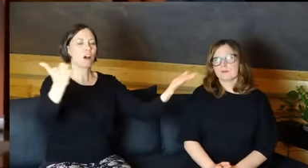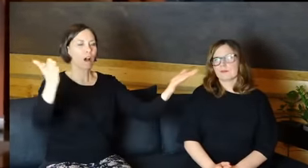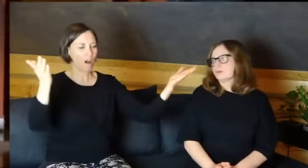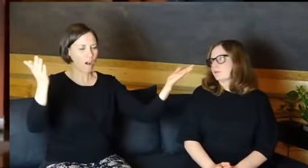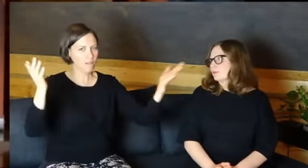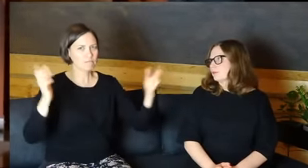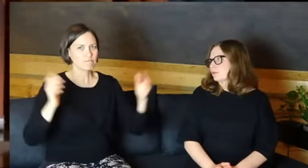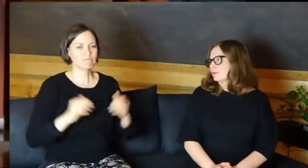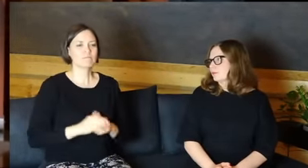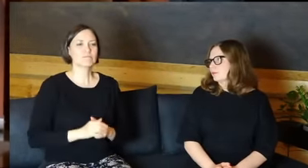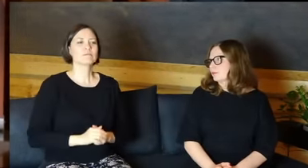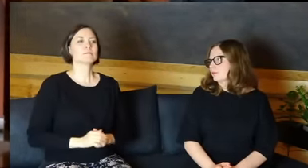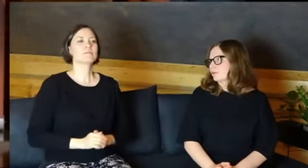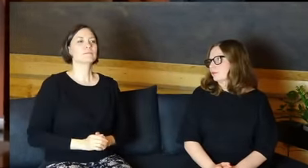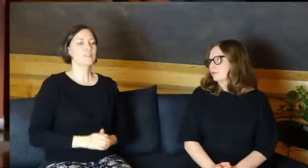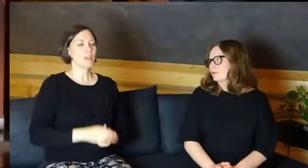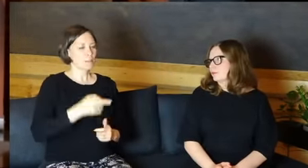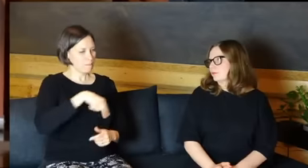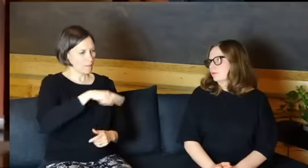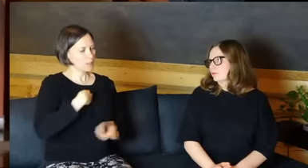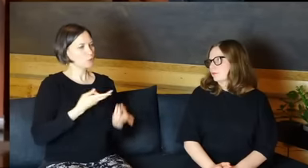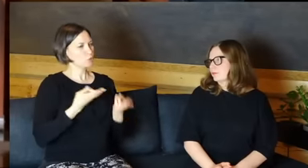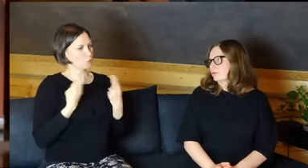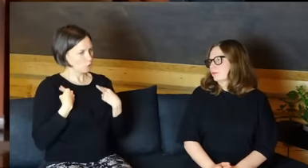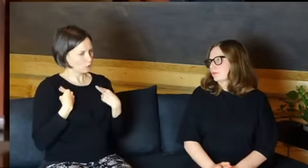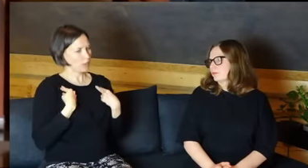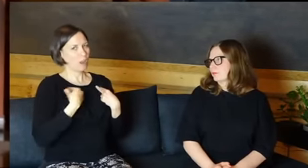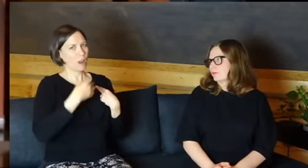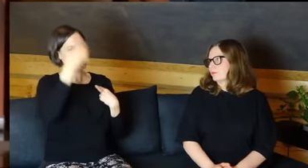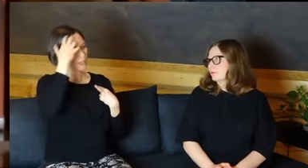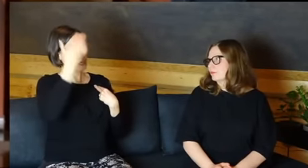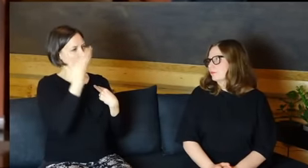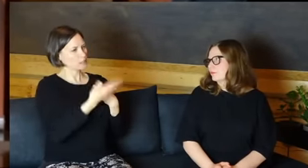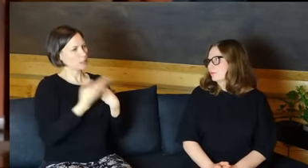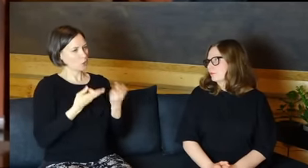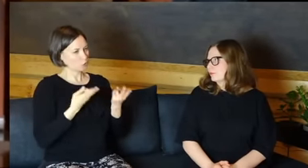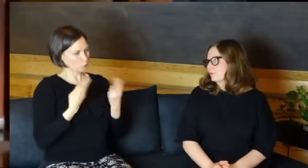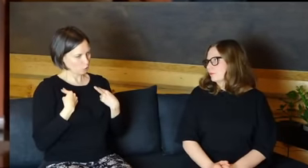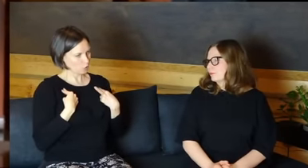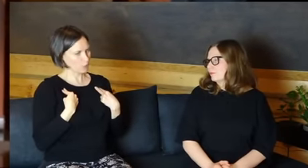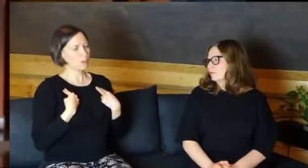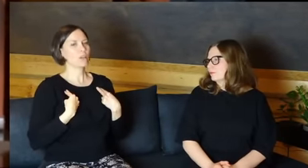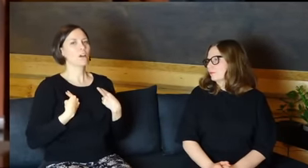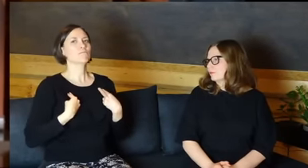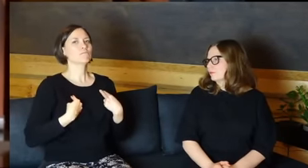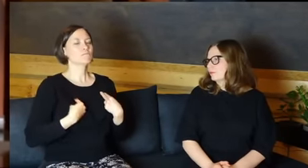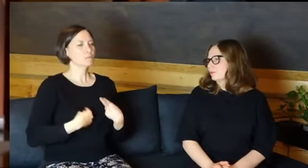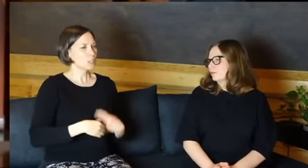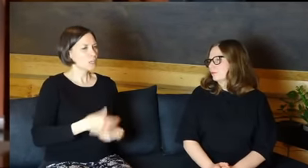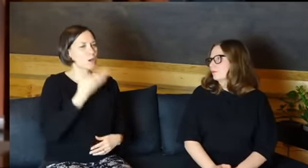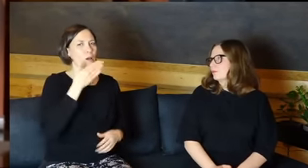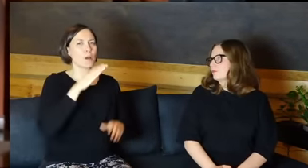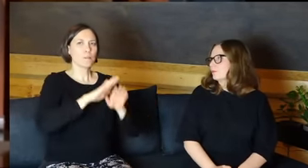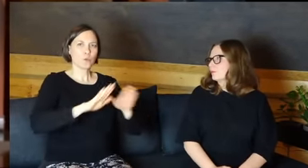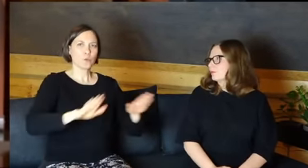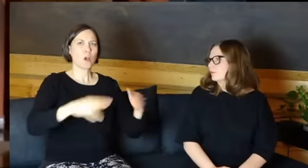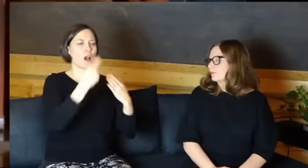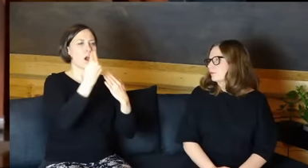julistaneet, että totella keisaria ja kuunnella